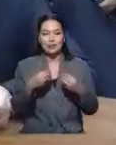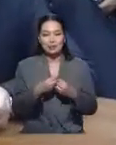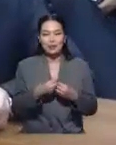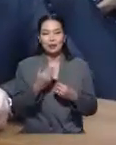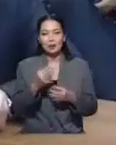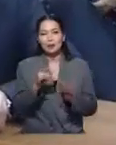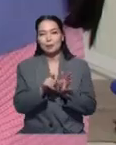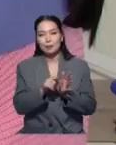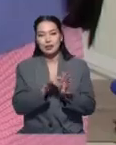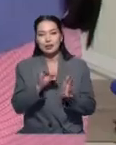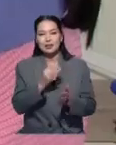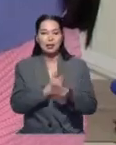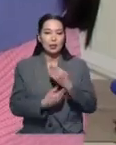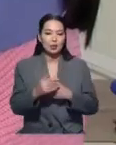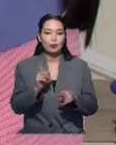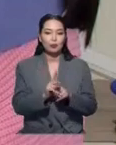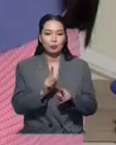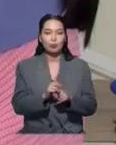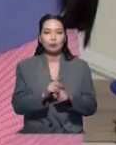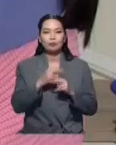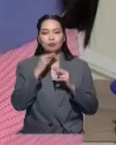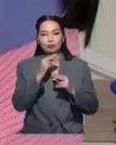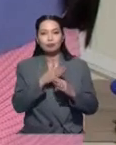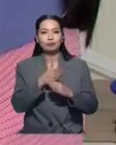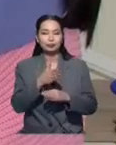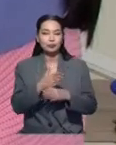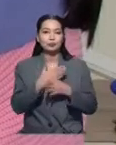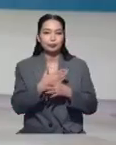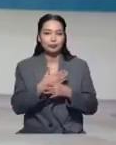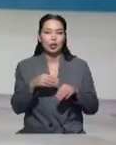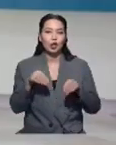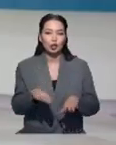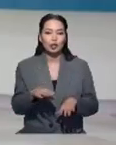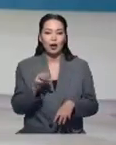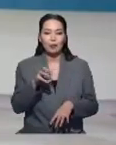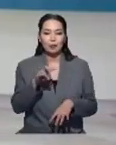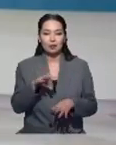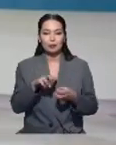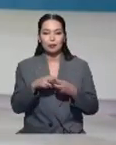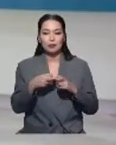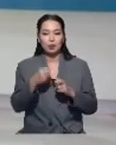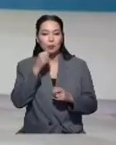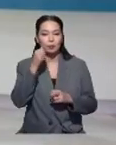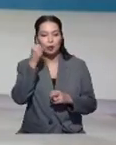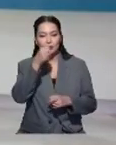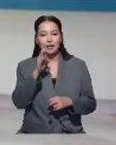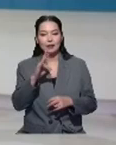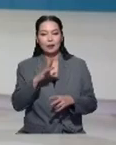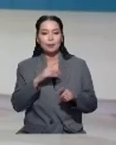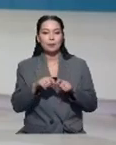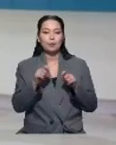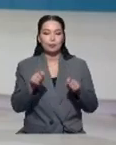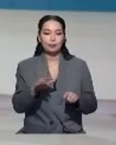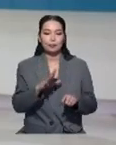Пенсионеры и люди с ограниченными возможностями также часто приходят к аманатовцам за решением проблем. С января прошлого года мы запустили партийный проект